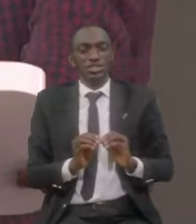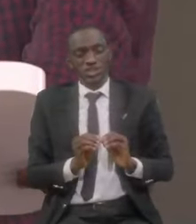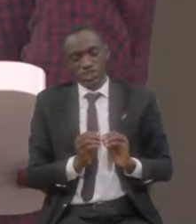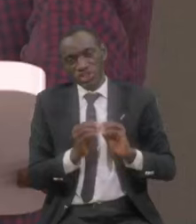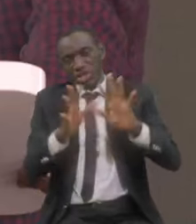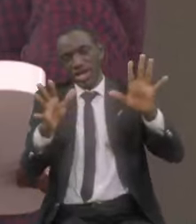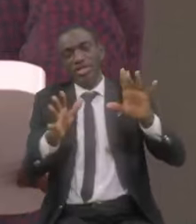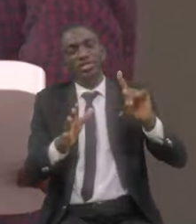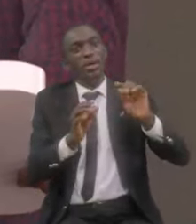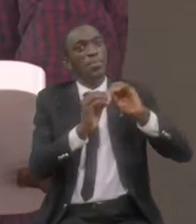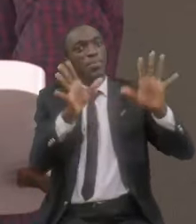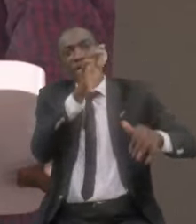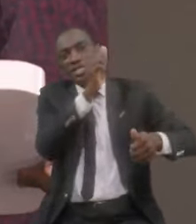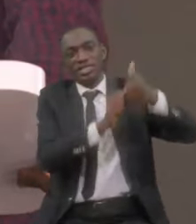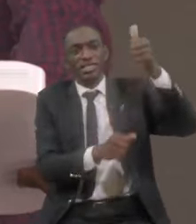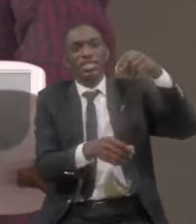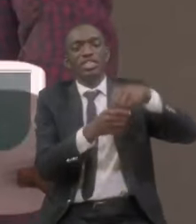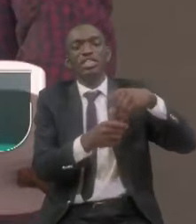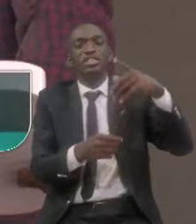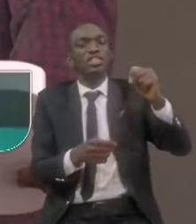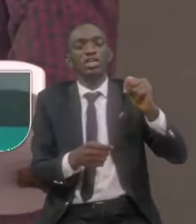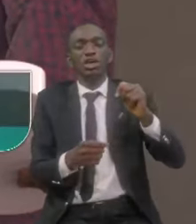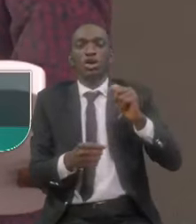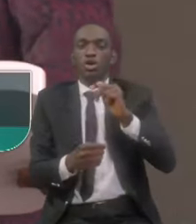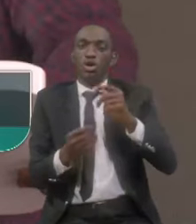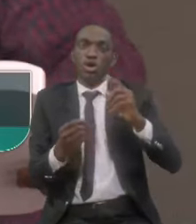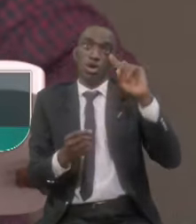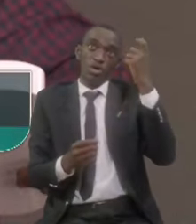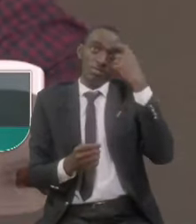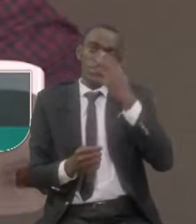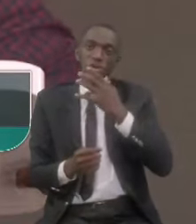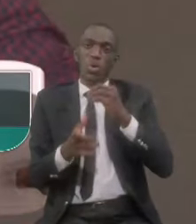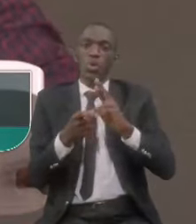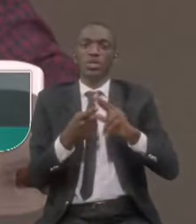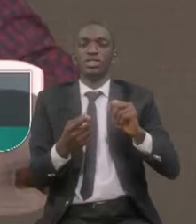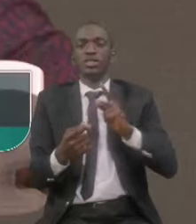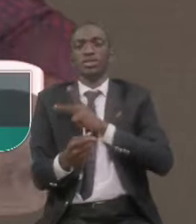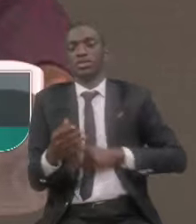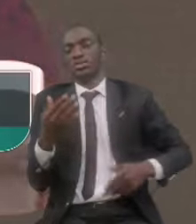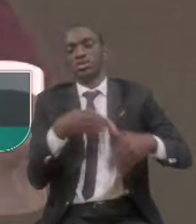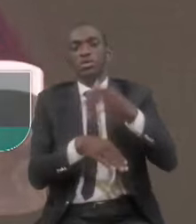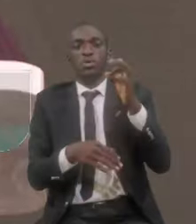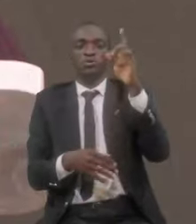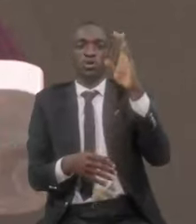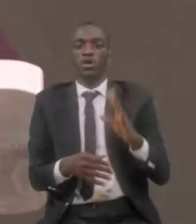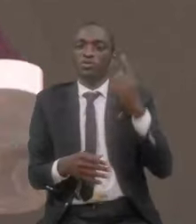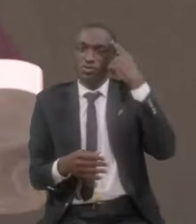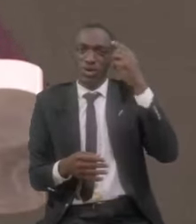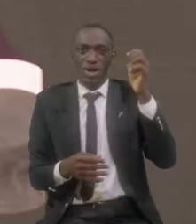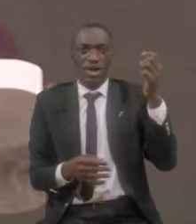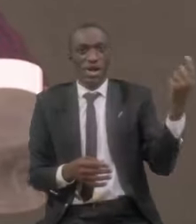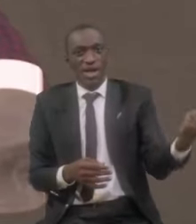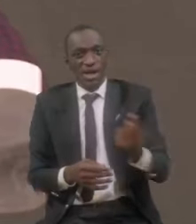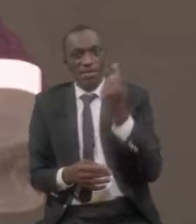dans le gouvernement, dans le royaume de Dieu. Pour toujours et pour toujours.